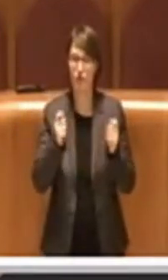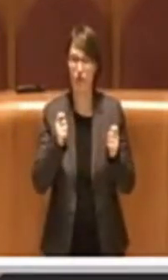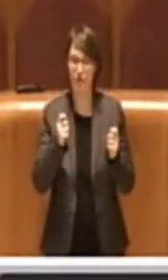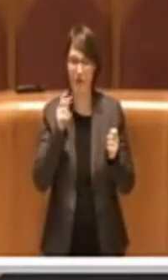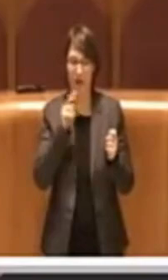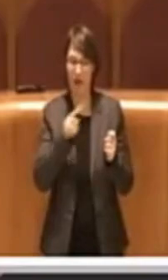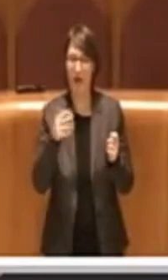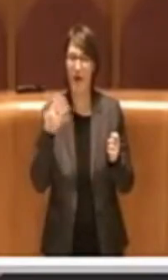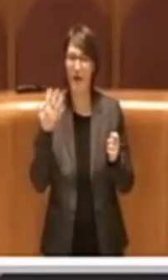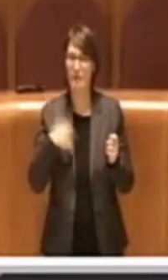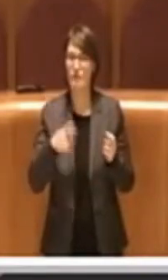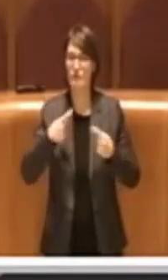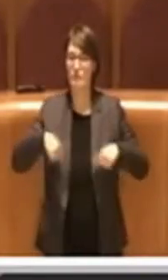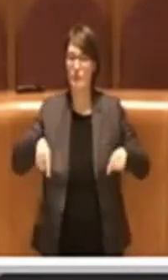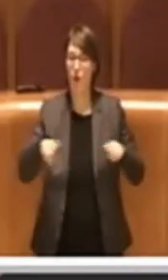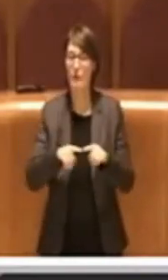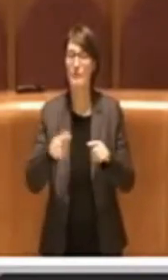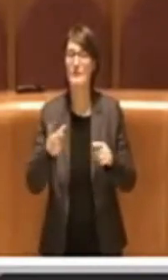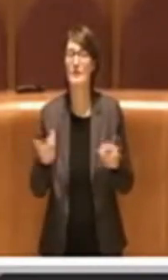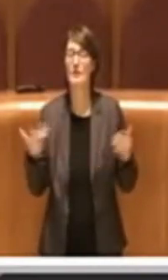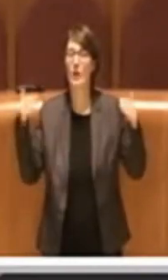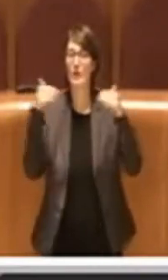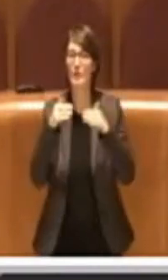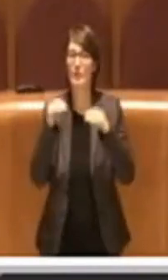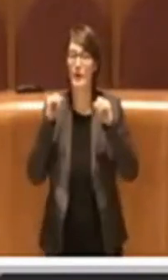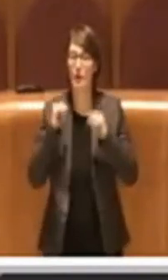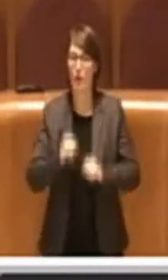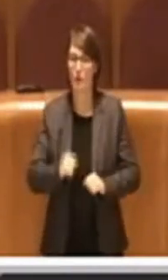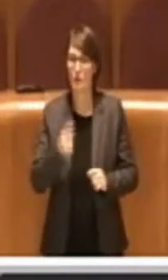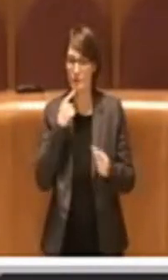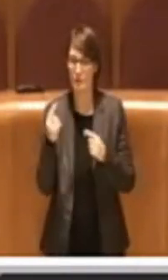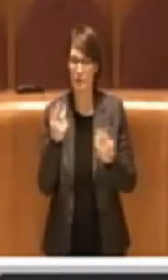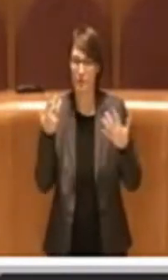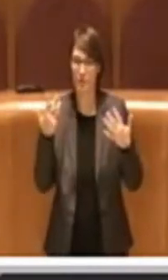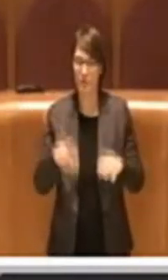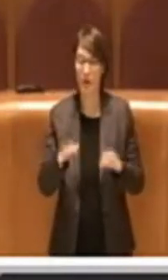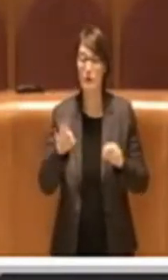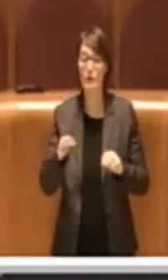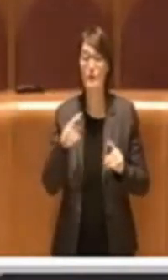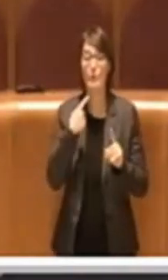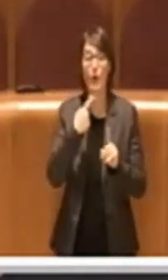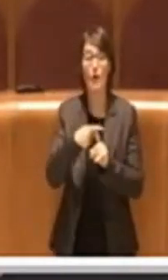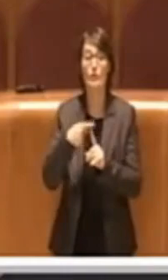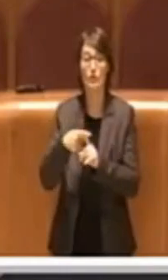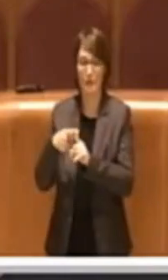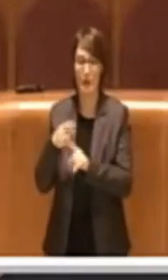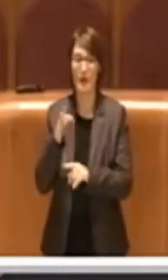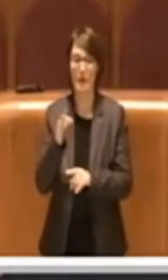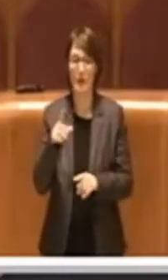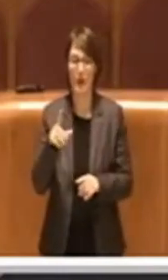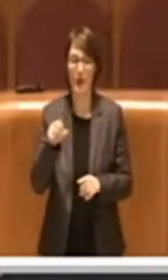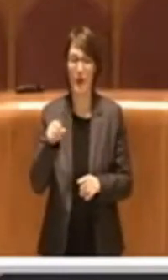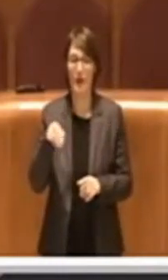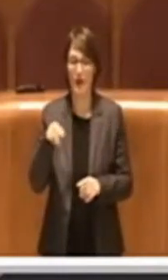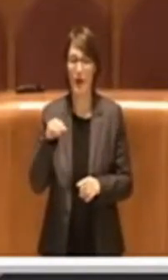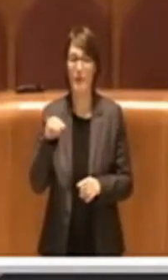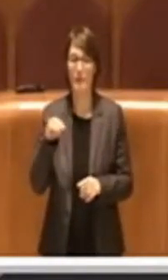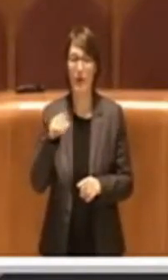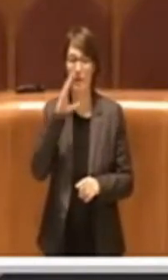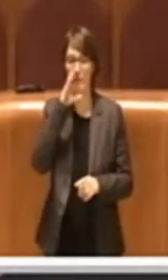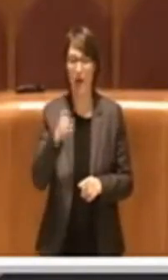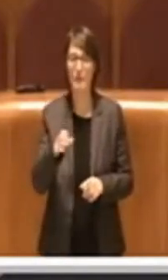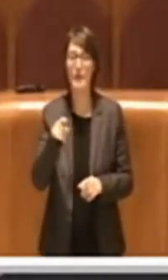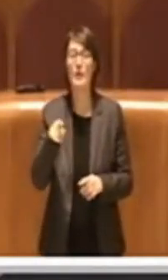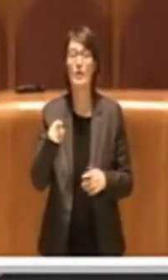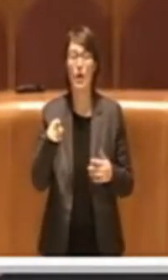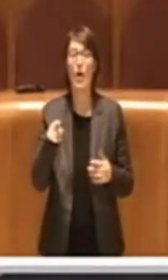opportunità. Presso il cimitero Flaminio, infatti, si è evidenziato che è